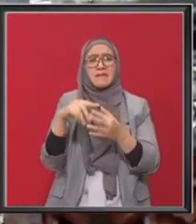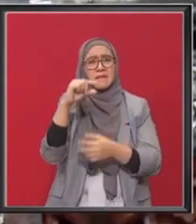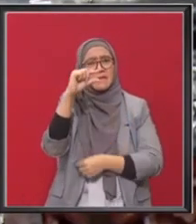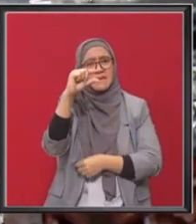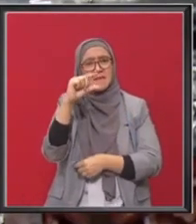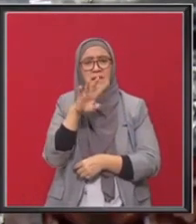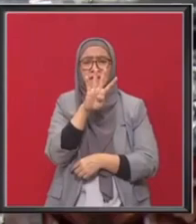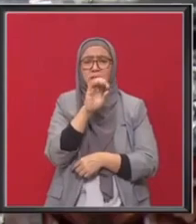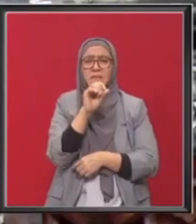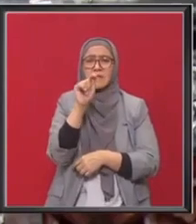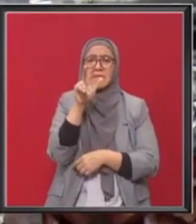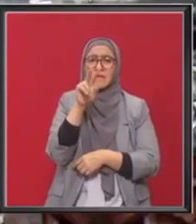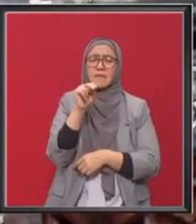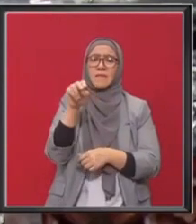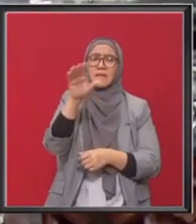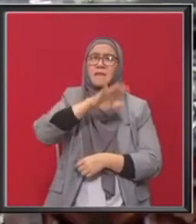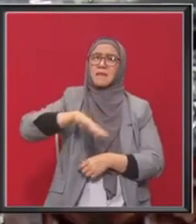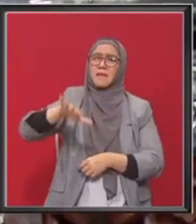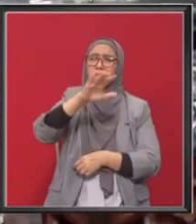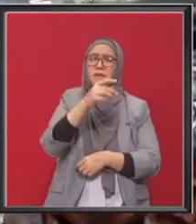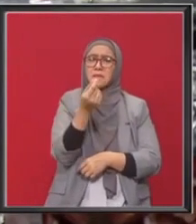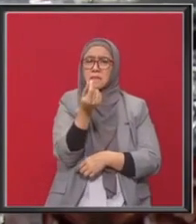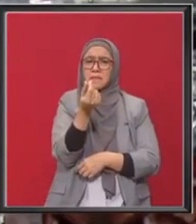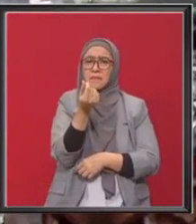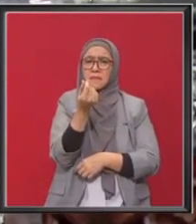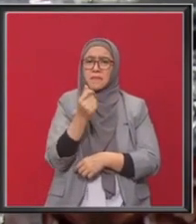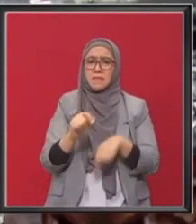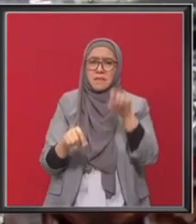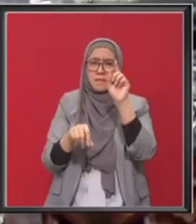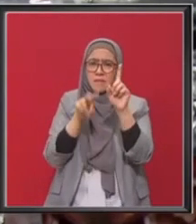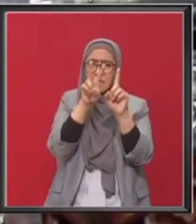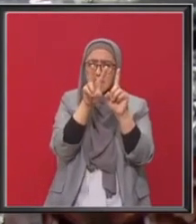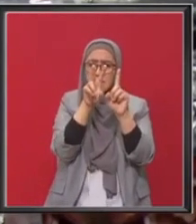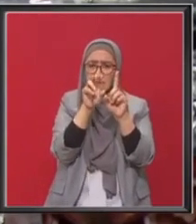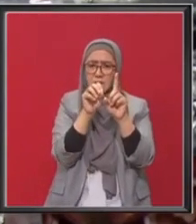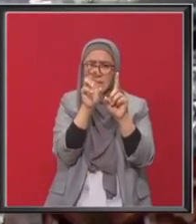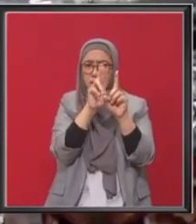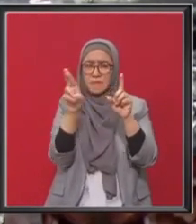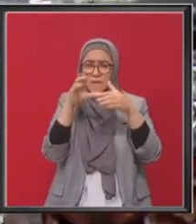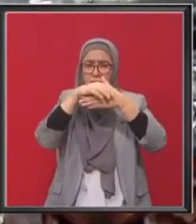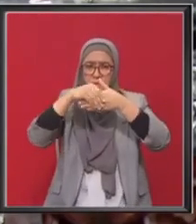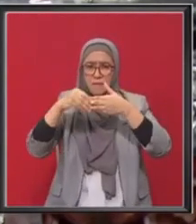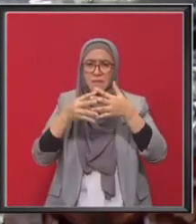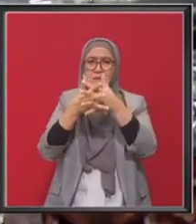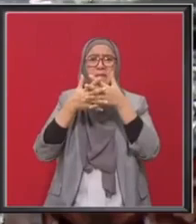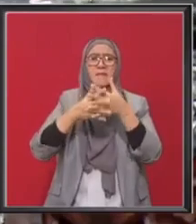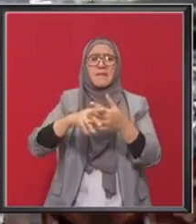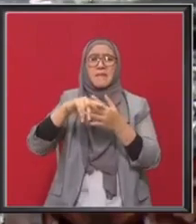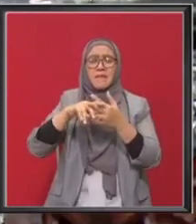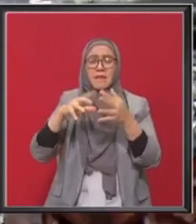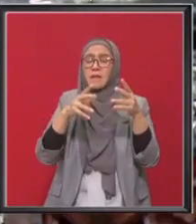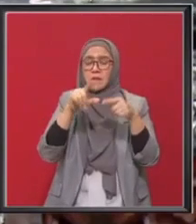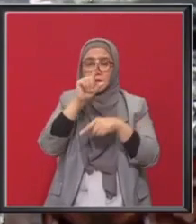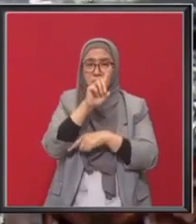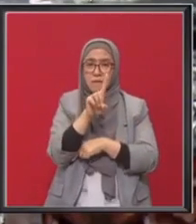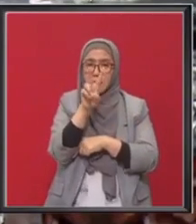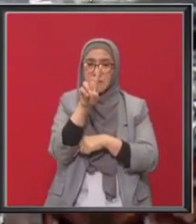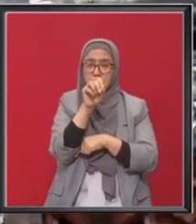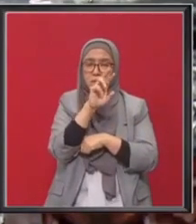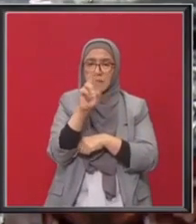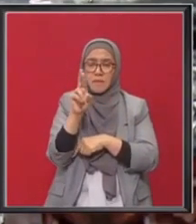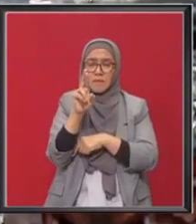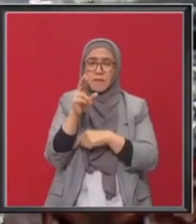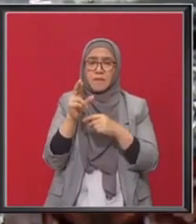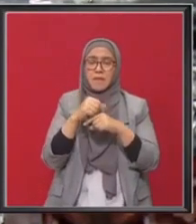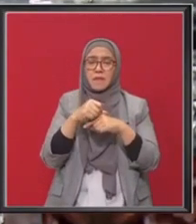tahun saja dengan nilai hanya sekitar 120.000 Ringgit Malaysia saja tapi itu yang jadikan sebagai isu